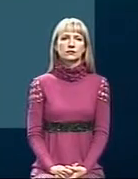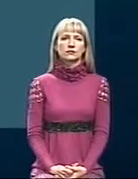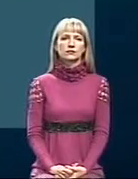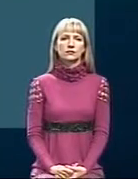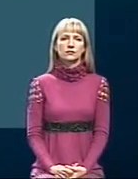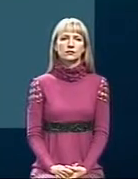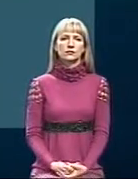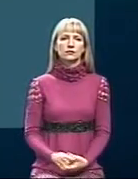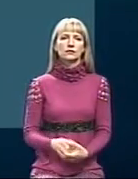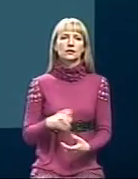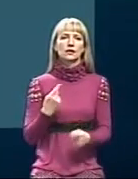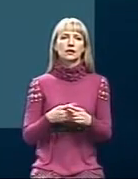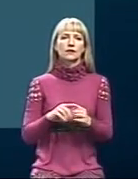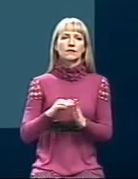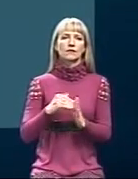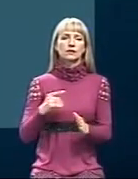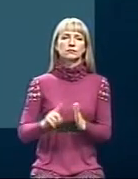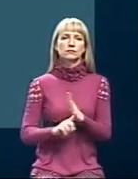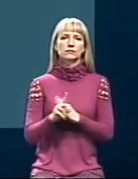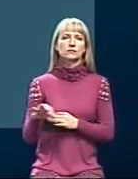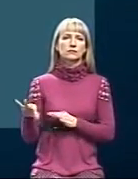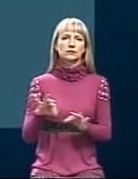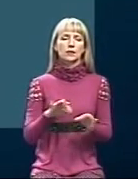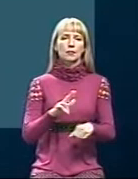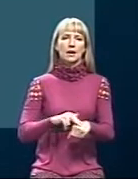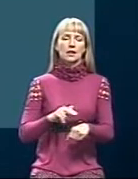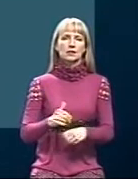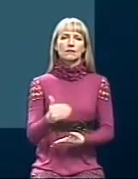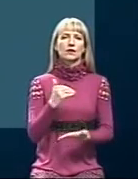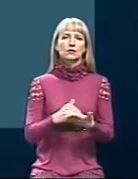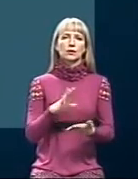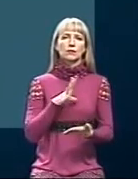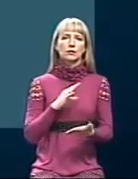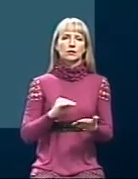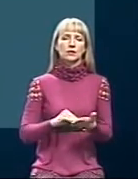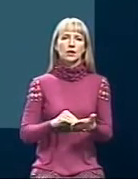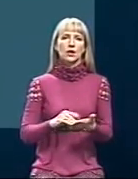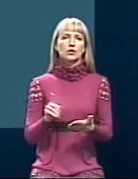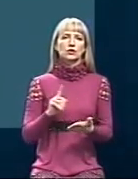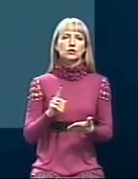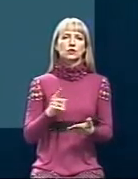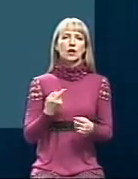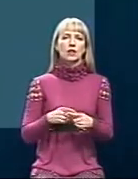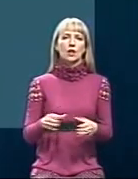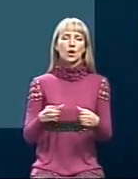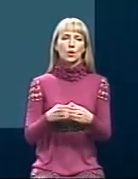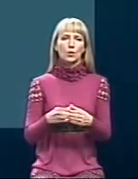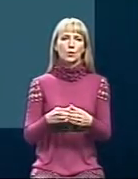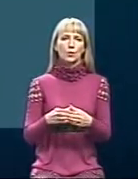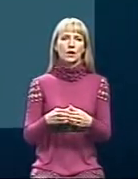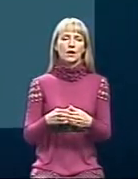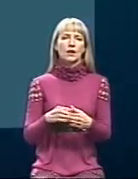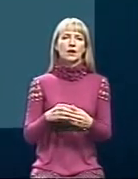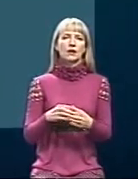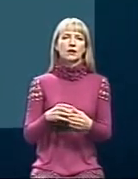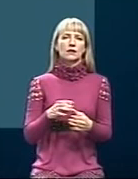На даний виклик спочатку приїжджала патрульна поліція, в результаті була викликана слідчо-оперативна група Вознесенівського відділку